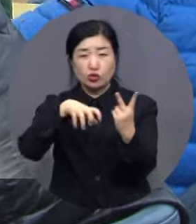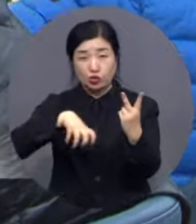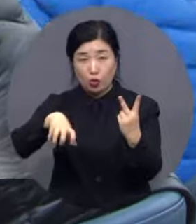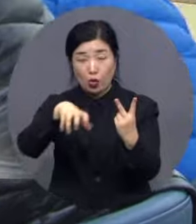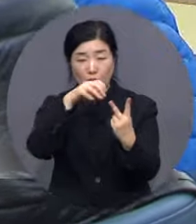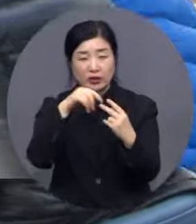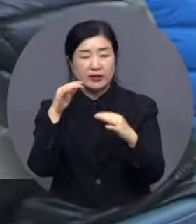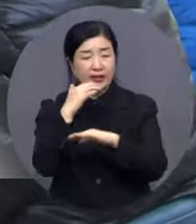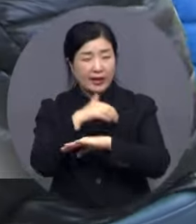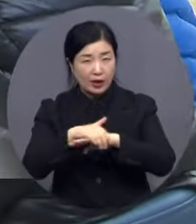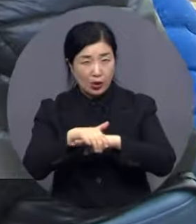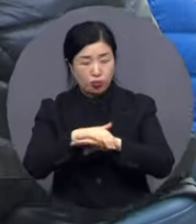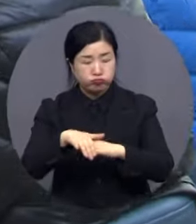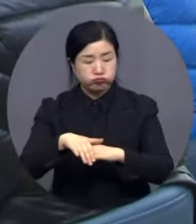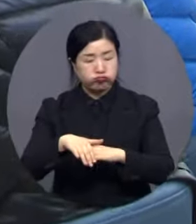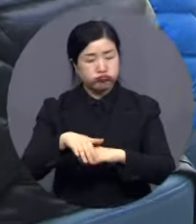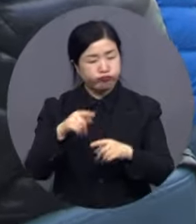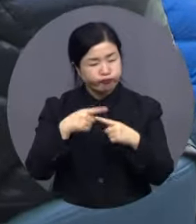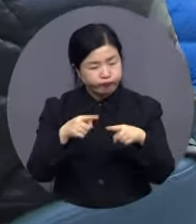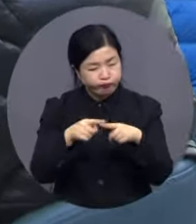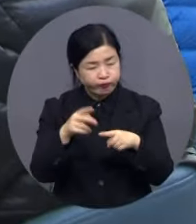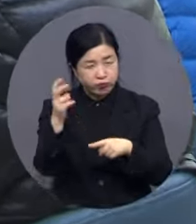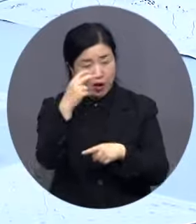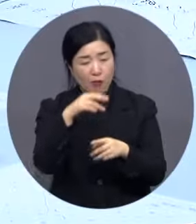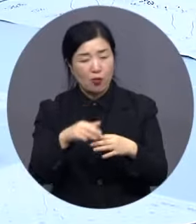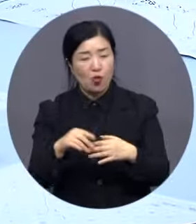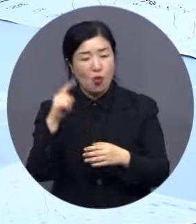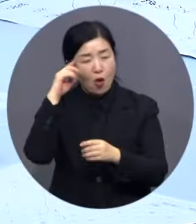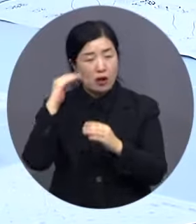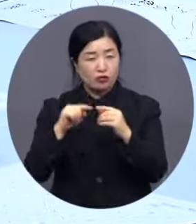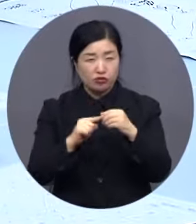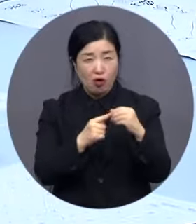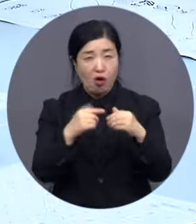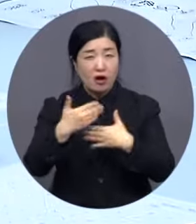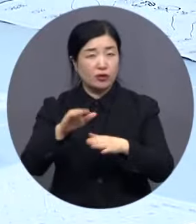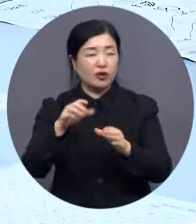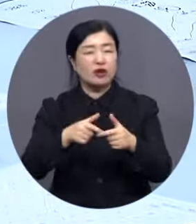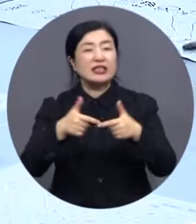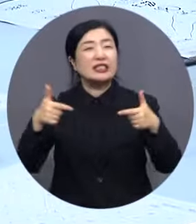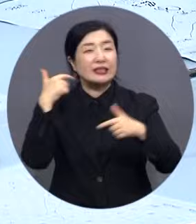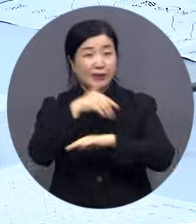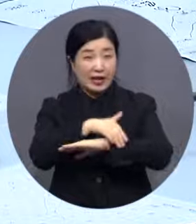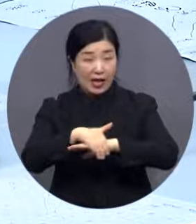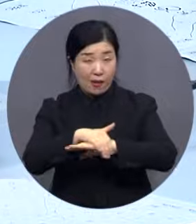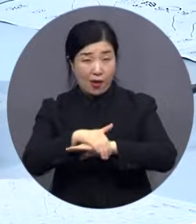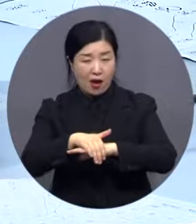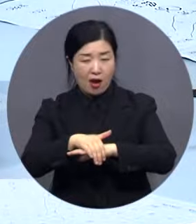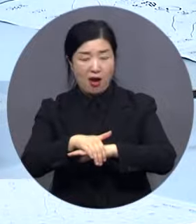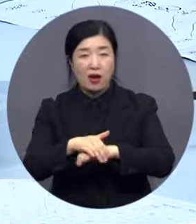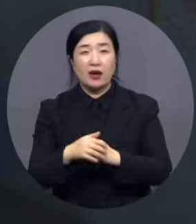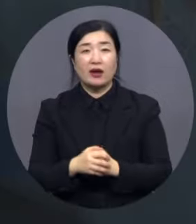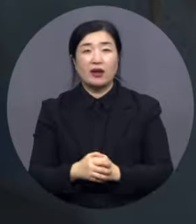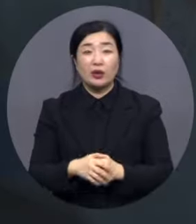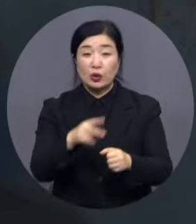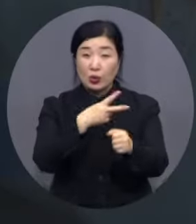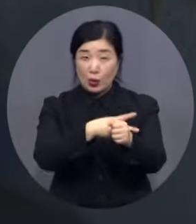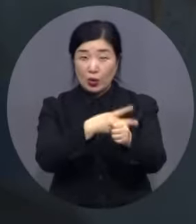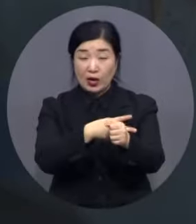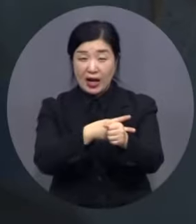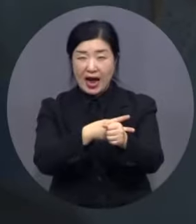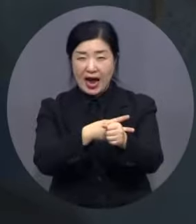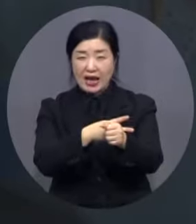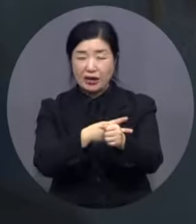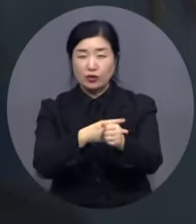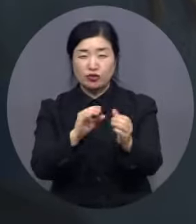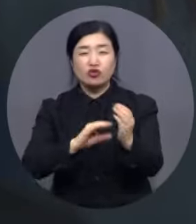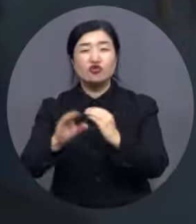수업 운영 결과를 검토해 한국어 학급을 더 늘린다는 계획입니다. 교사 또 증언 문제도 같이 되어 있기 때문에